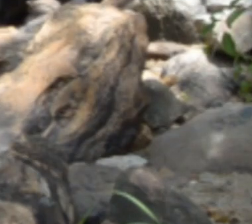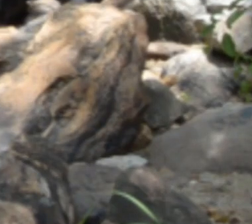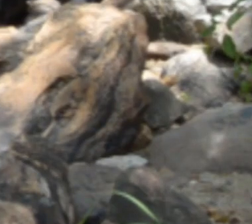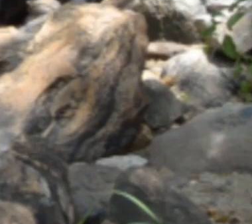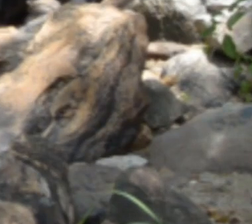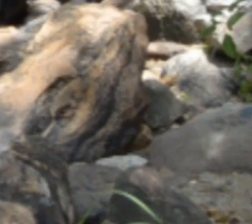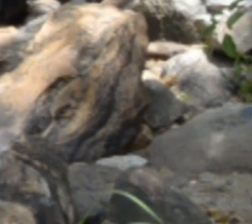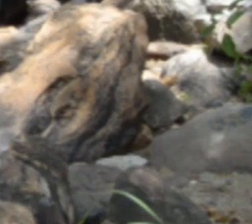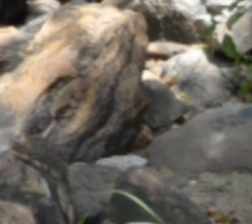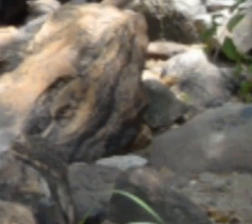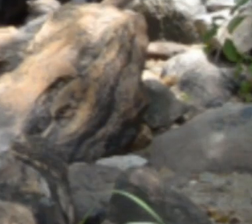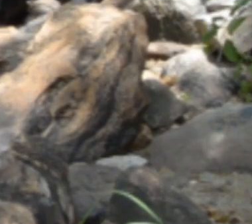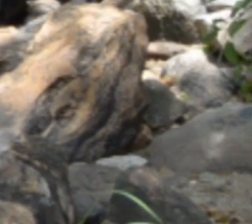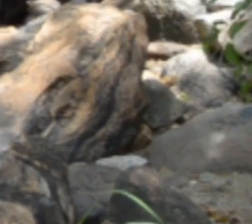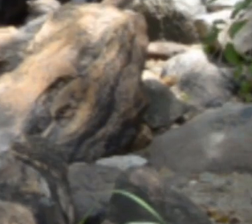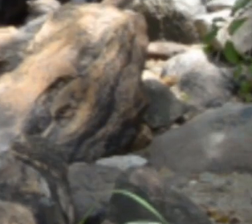mwanda.